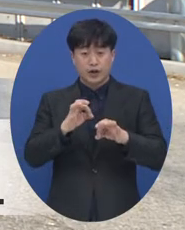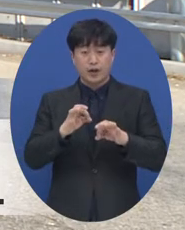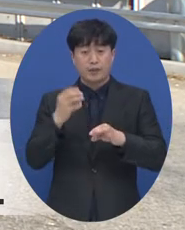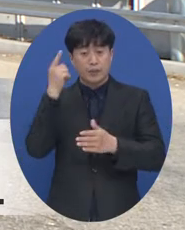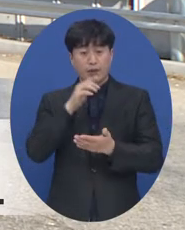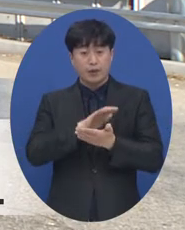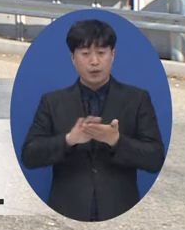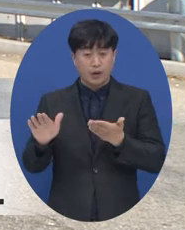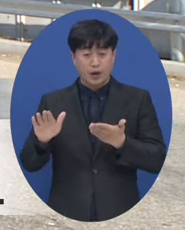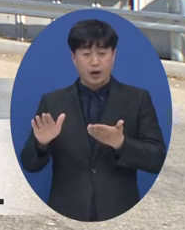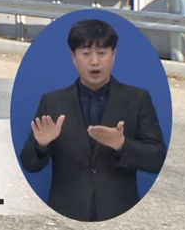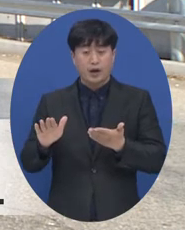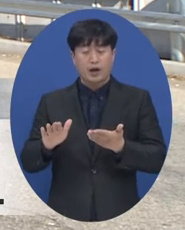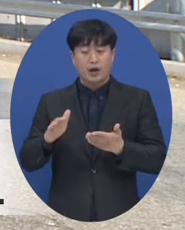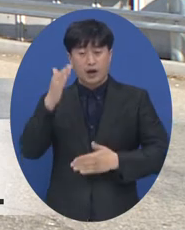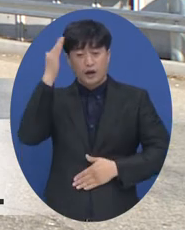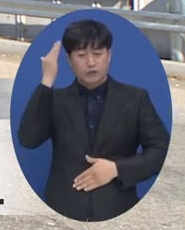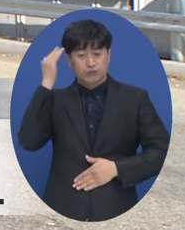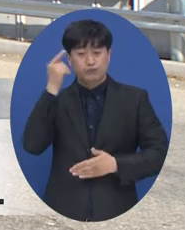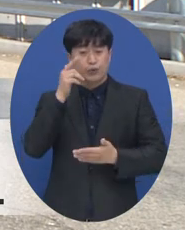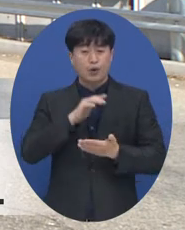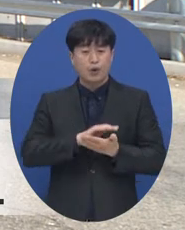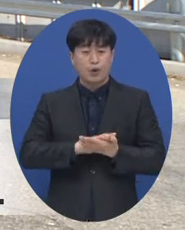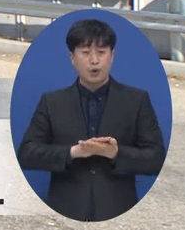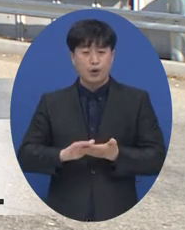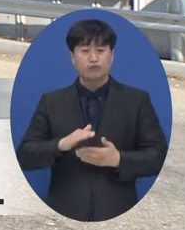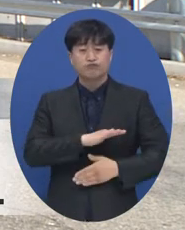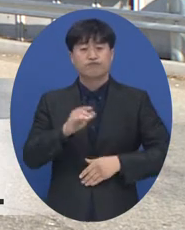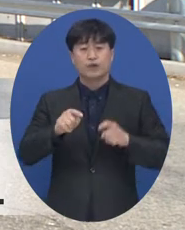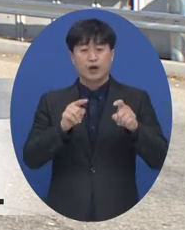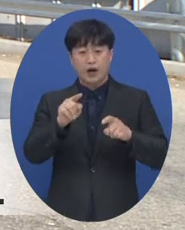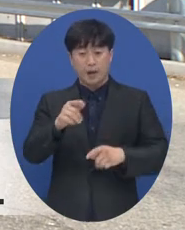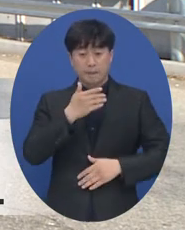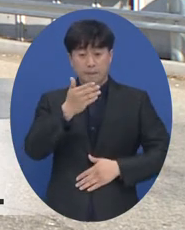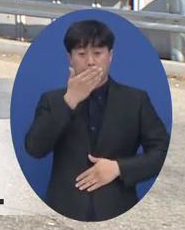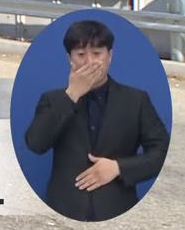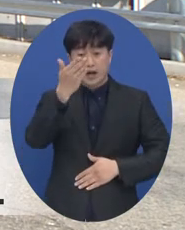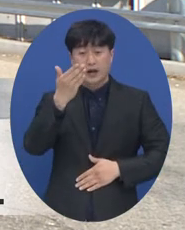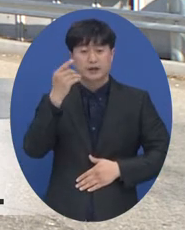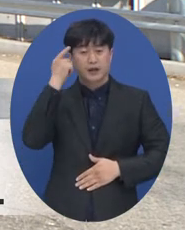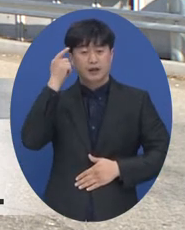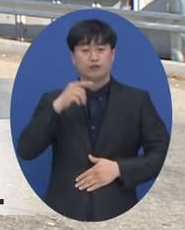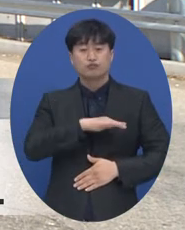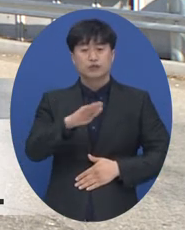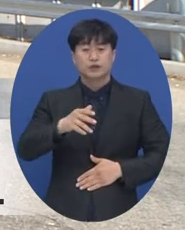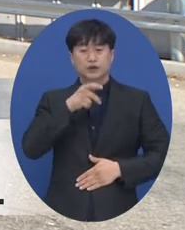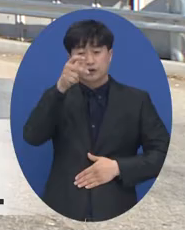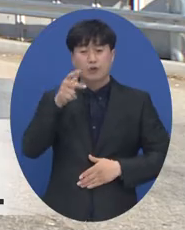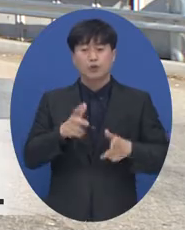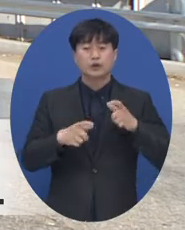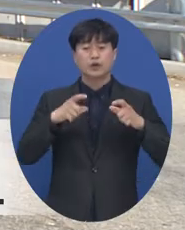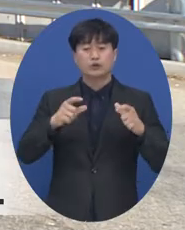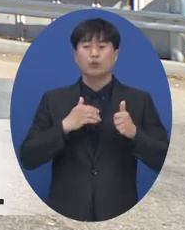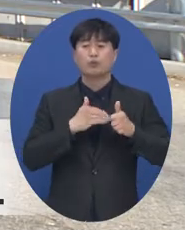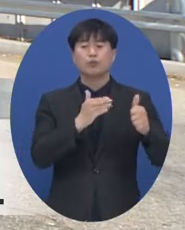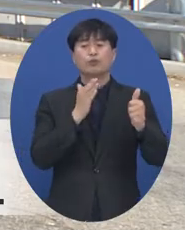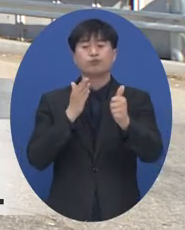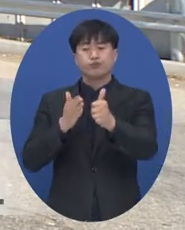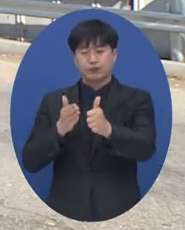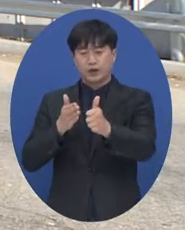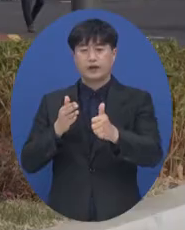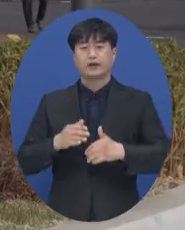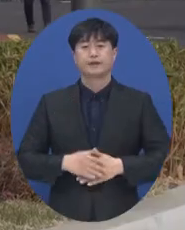하든 한반도 평화 등 저희는 나아갈 수 있다고 생각합니다 우리를 개성 공간 으로